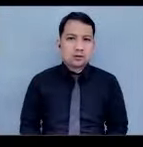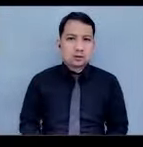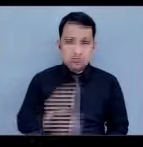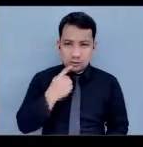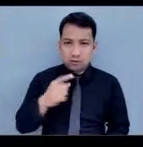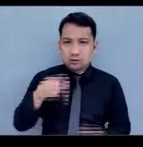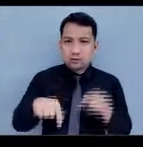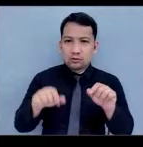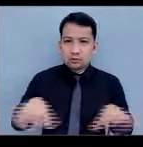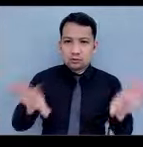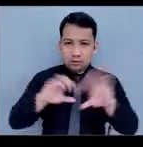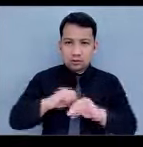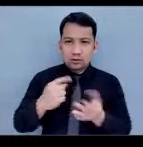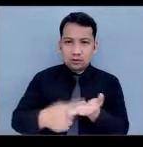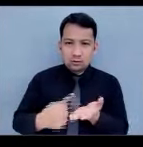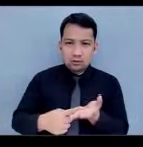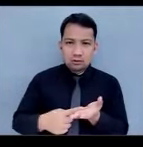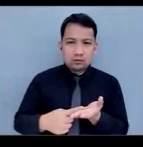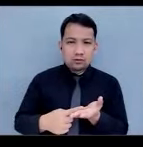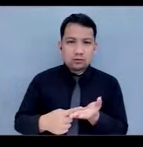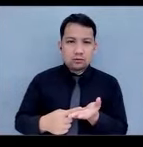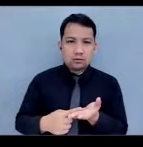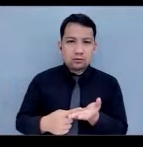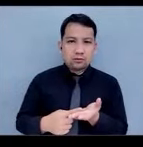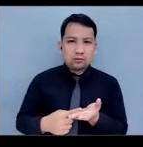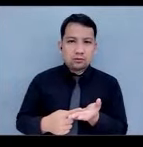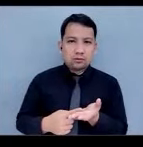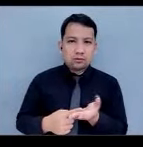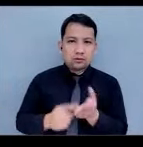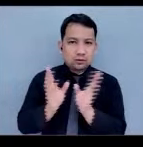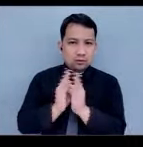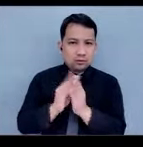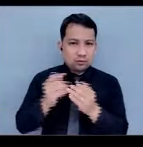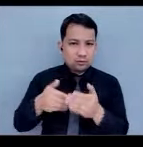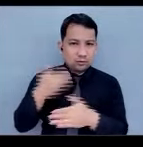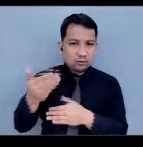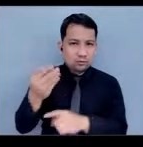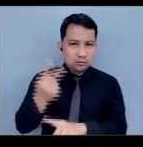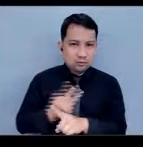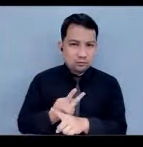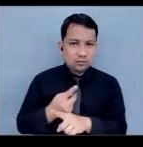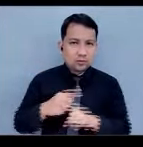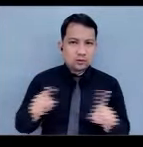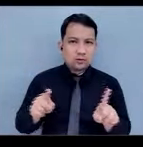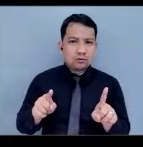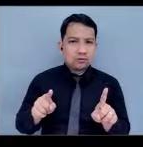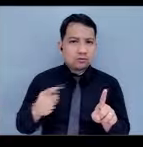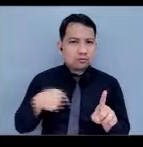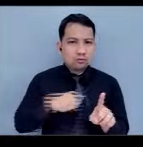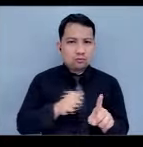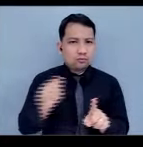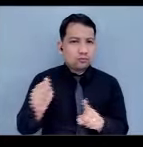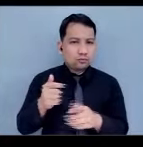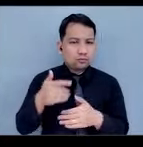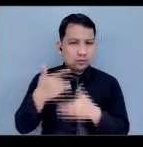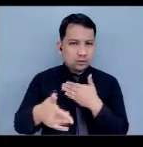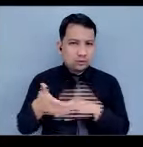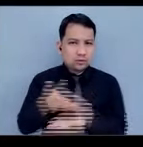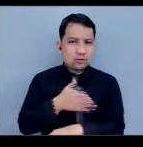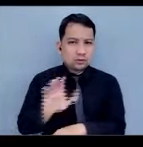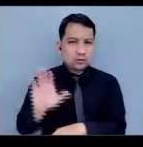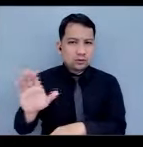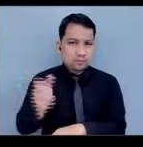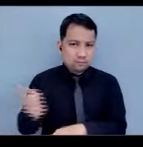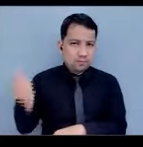finish all the debates or all the committee Hearings in the next two months but I I don't want to preempt what the Chairman senator